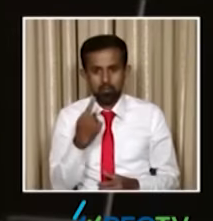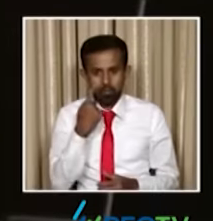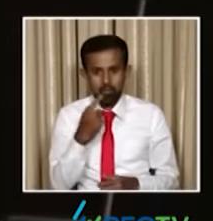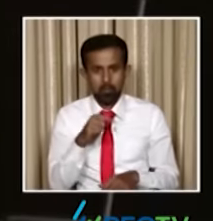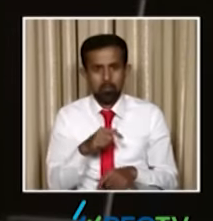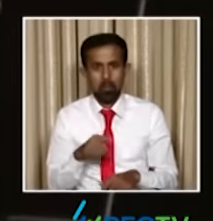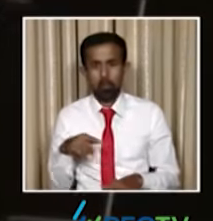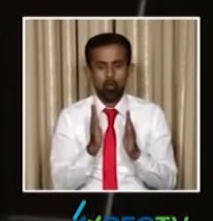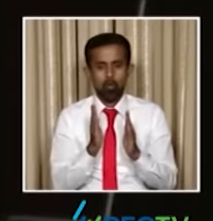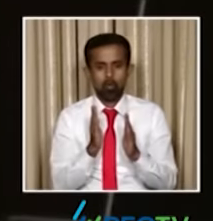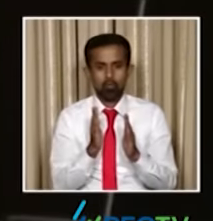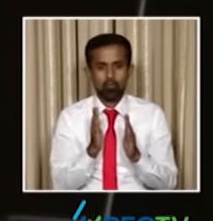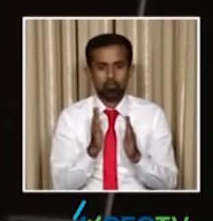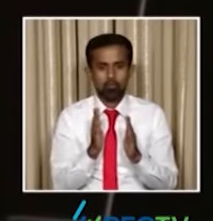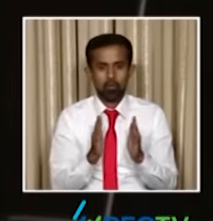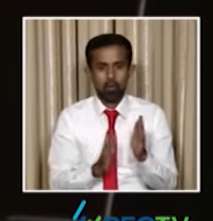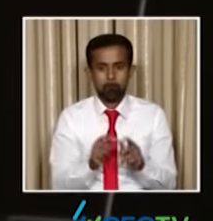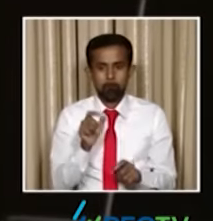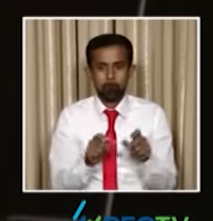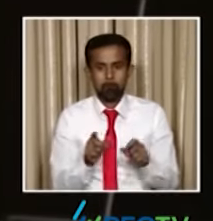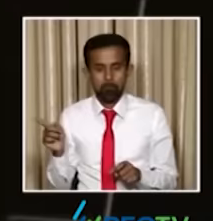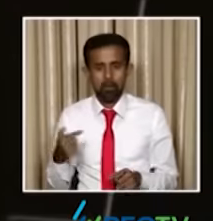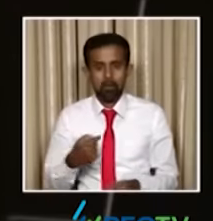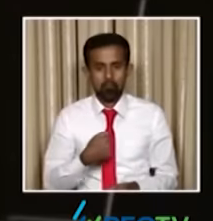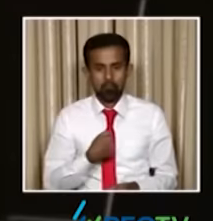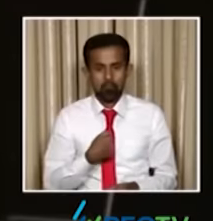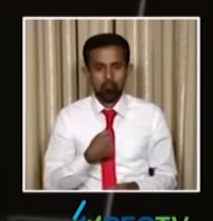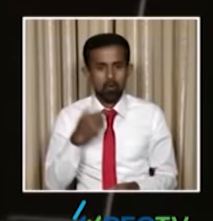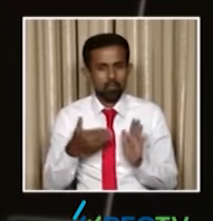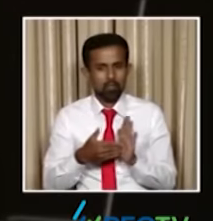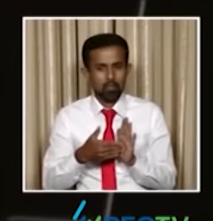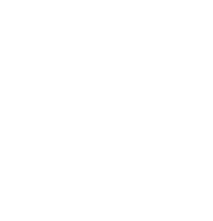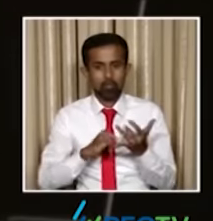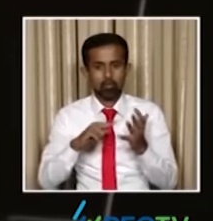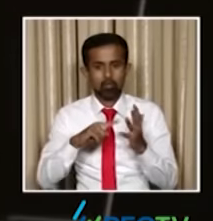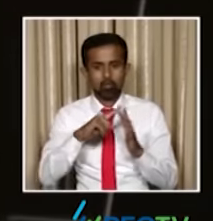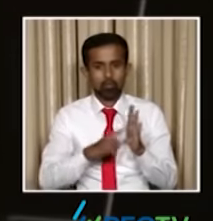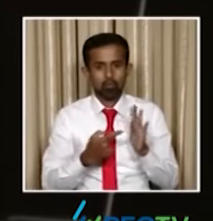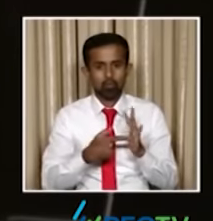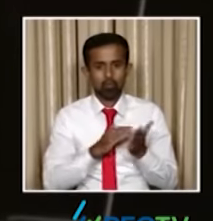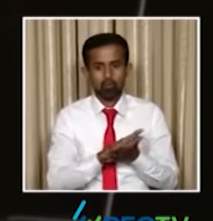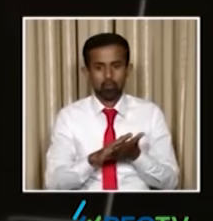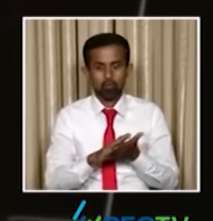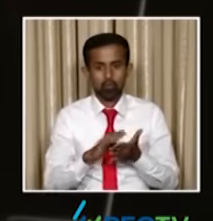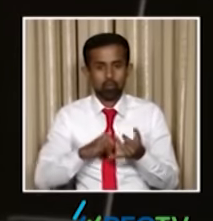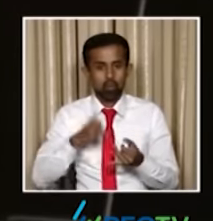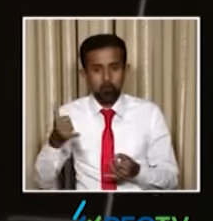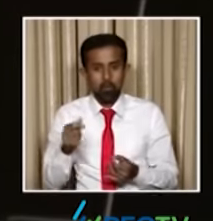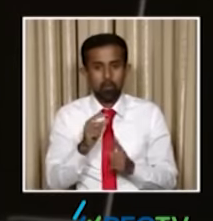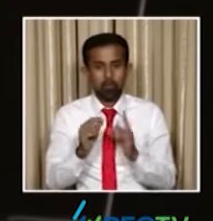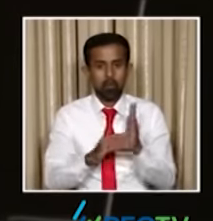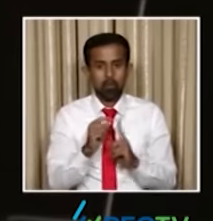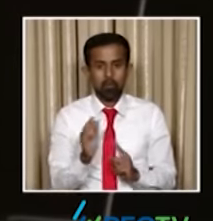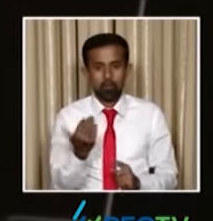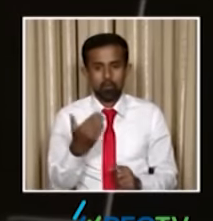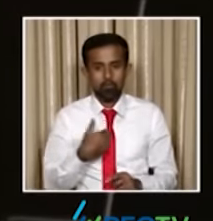මේ පල්ලෙහා ලයිබ්‍රරි එකේ මෙම්බර්ස් ලාගේ ලිෆ්ට් එක ළඟ මට කාන්තා හිංසනයක් සුජිත් පෙරේරා කියන සජවේ මන්ත්‍රීවරයා විසින්